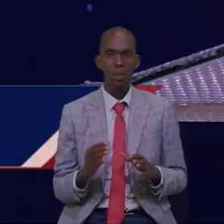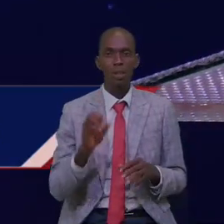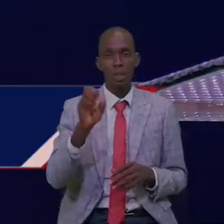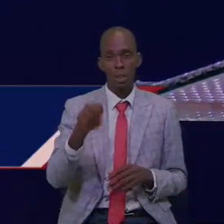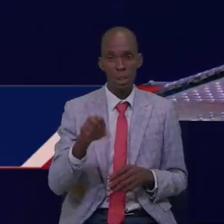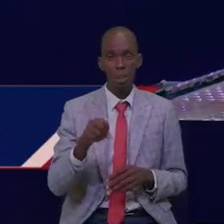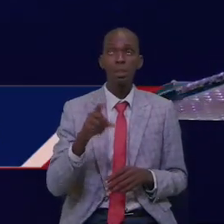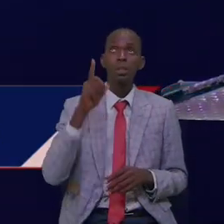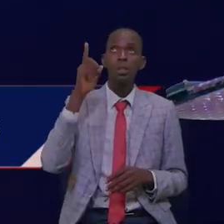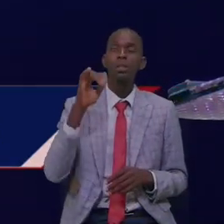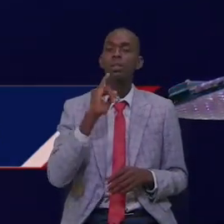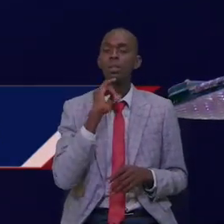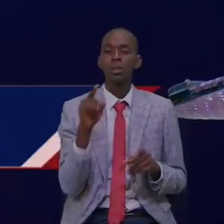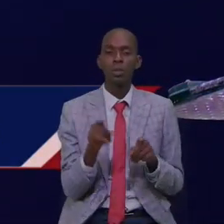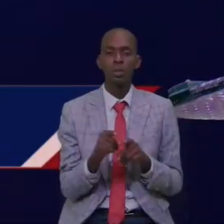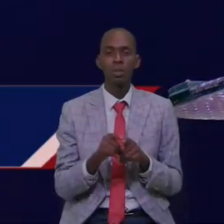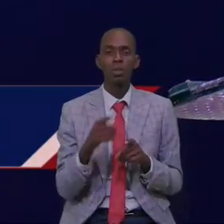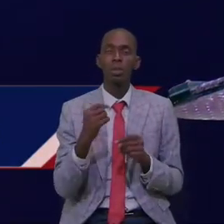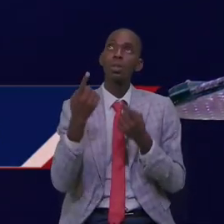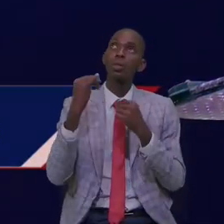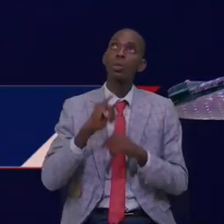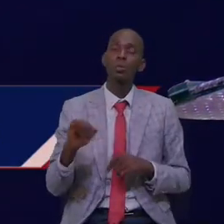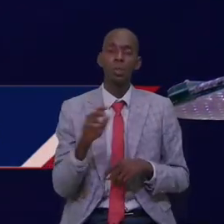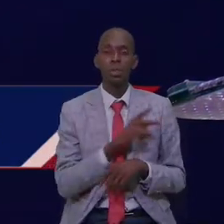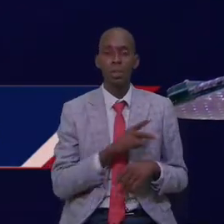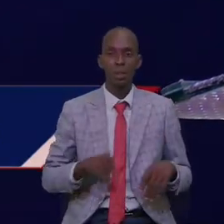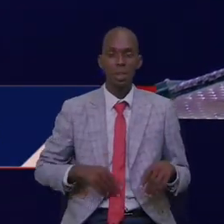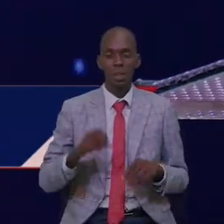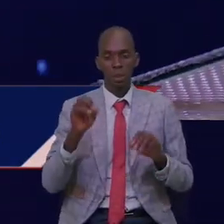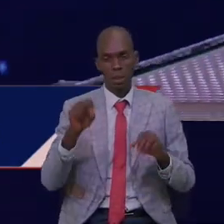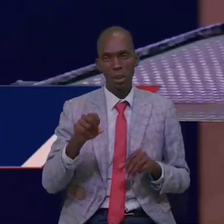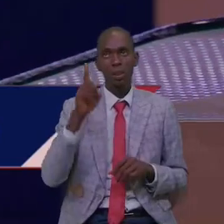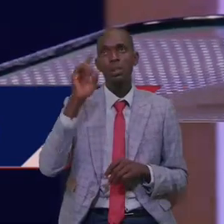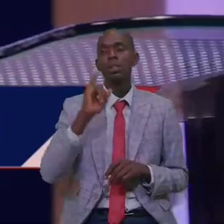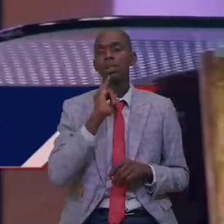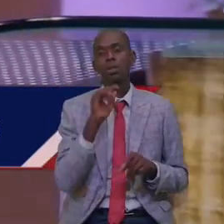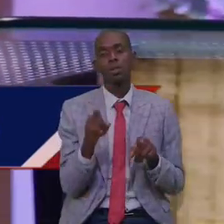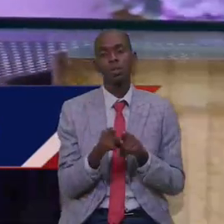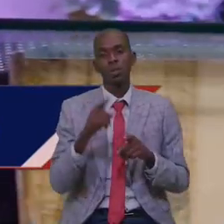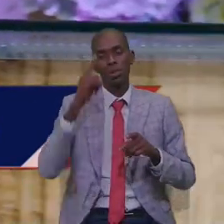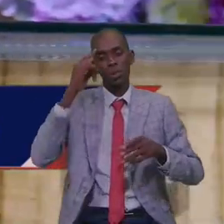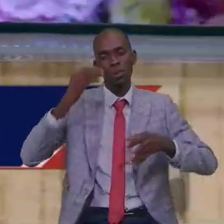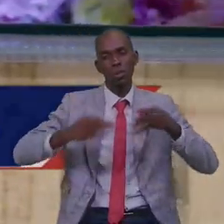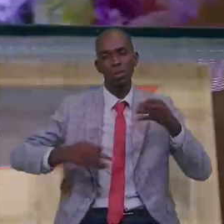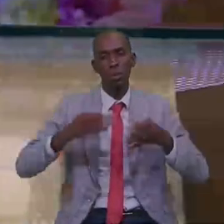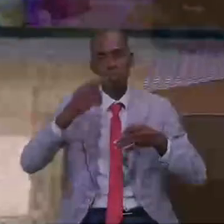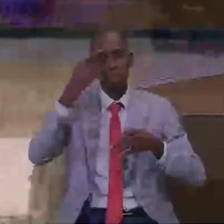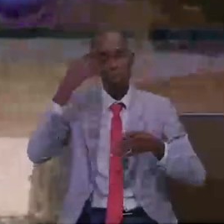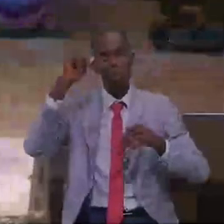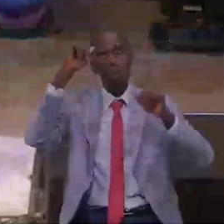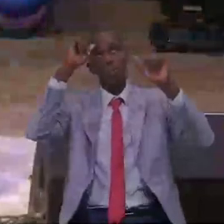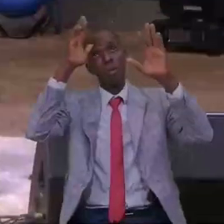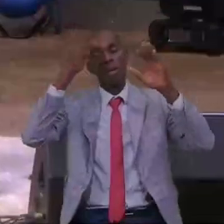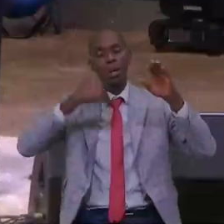cependant, il est aussi le roi qui vient, et il est également le juge, parce que le Père